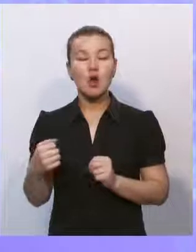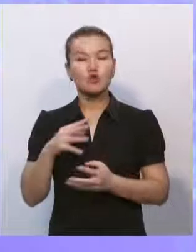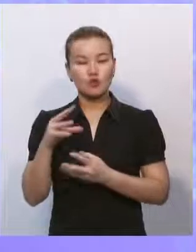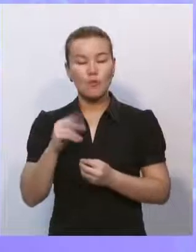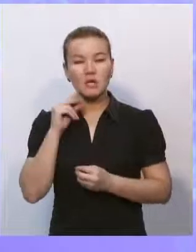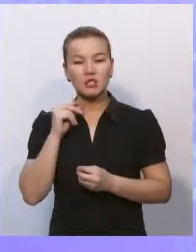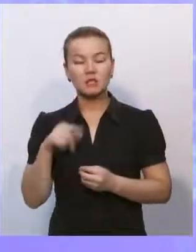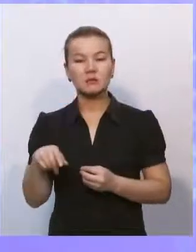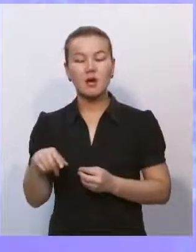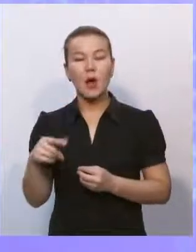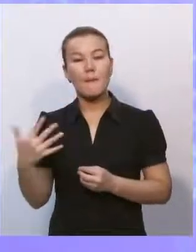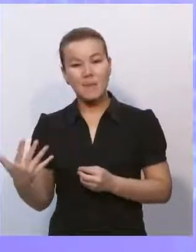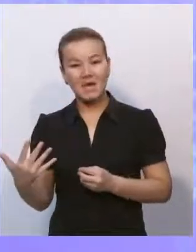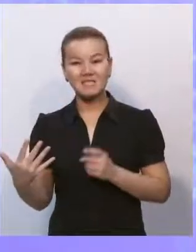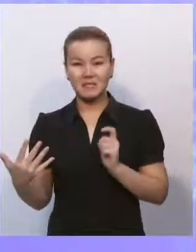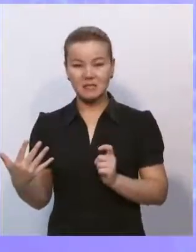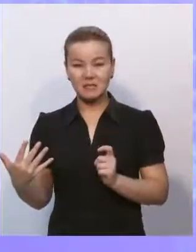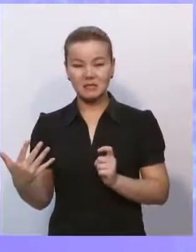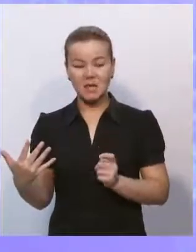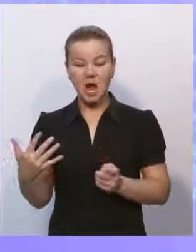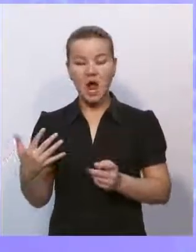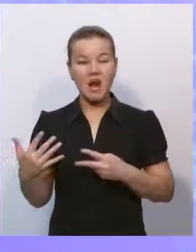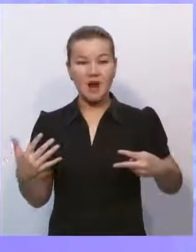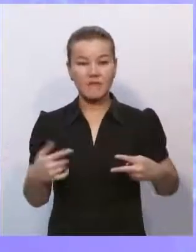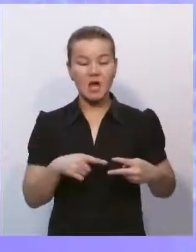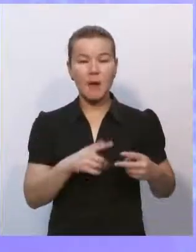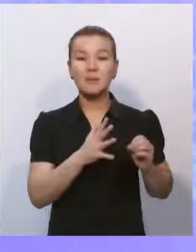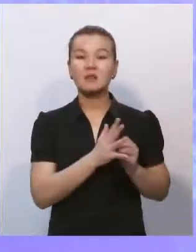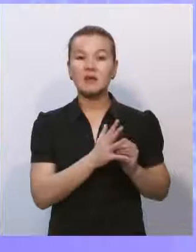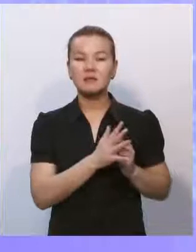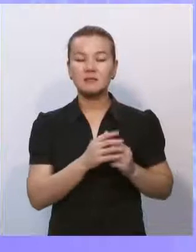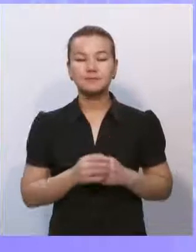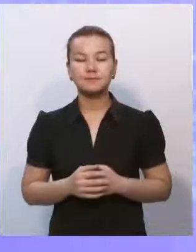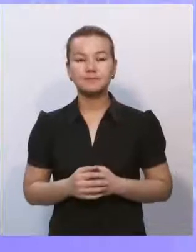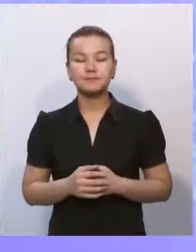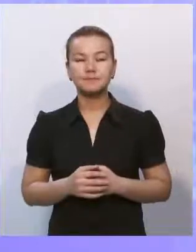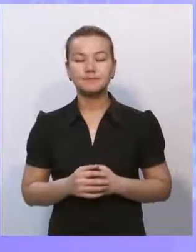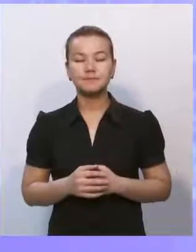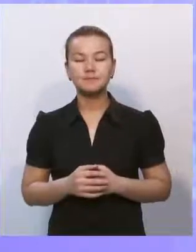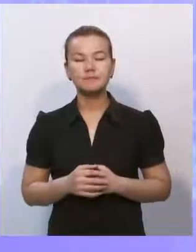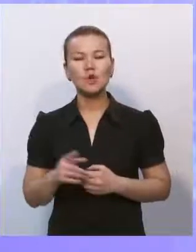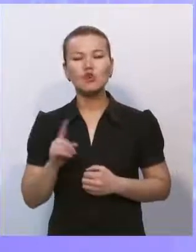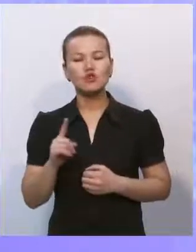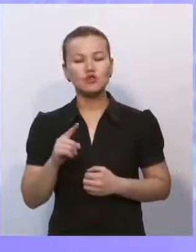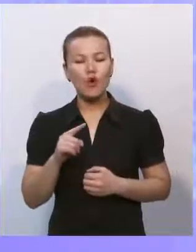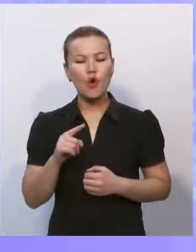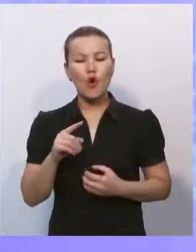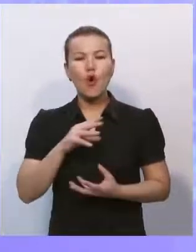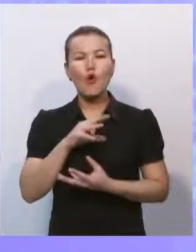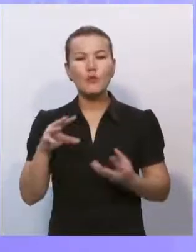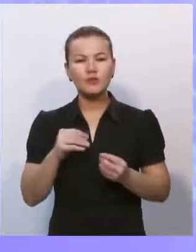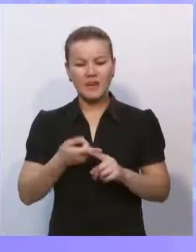чисел 5 и x равна 15 что общего между